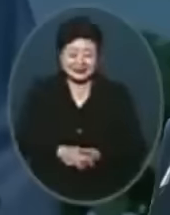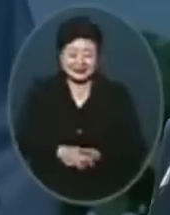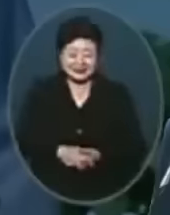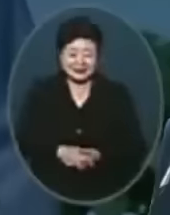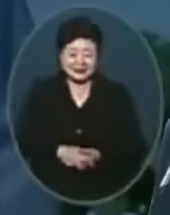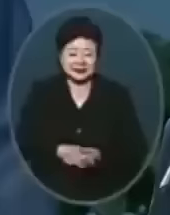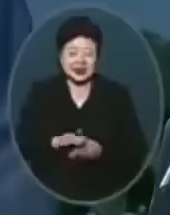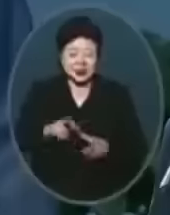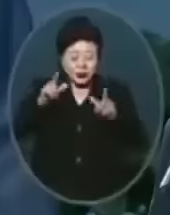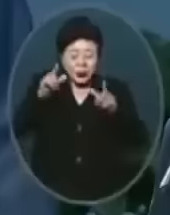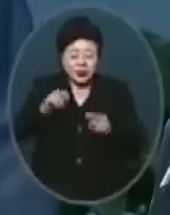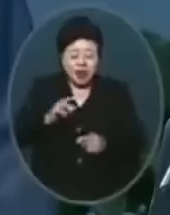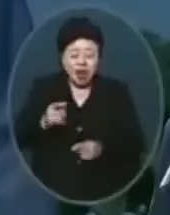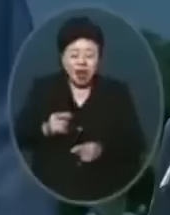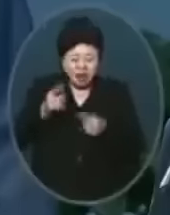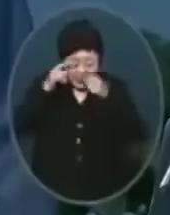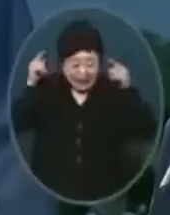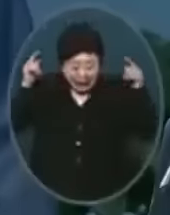동경대학이나